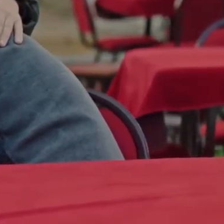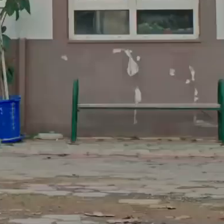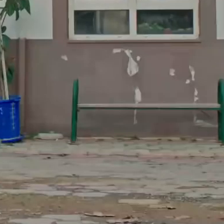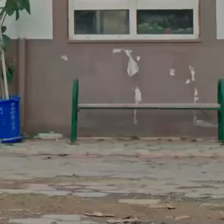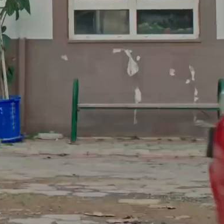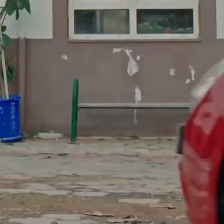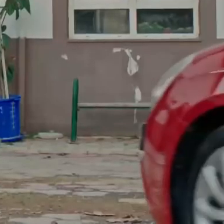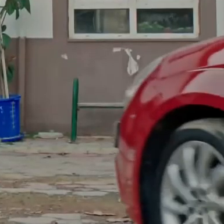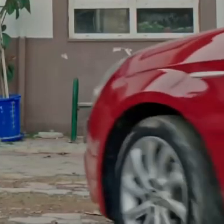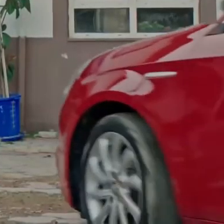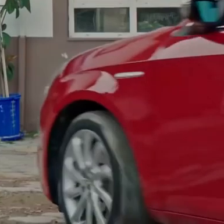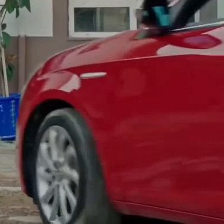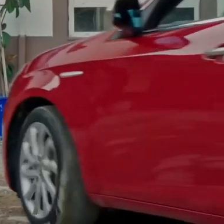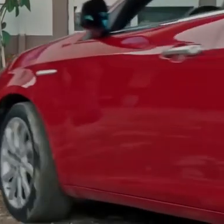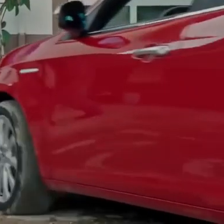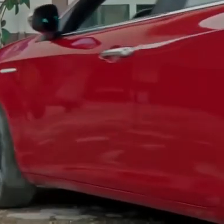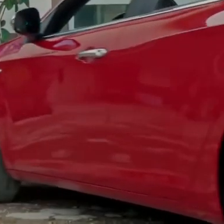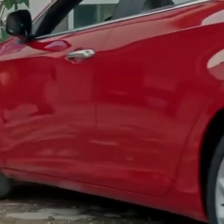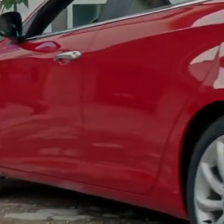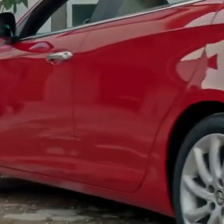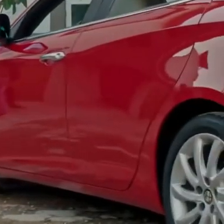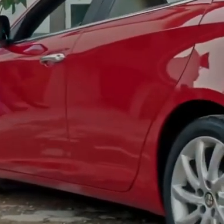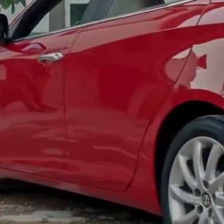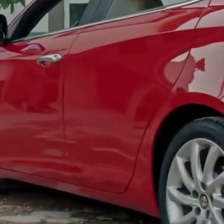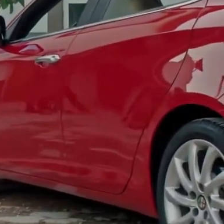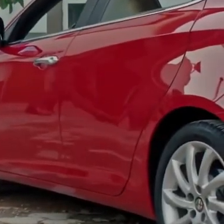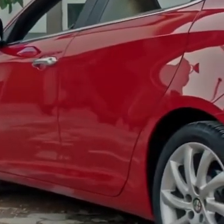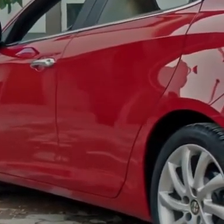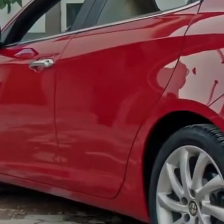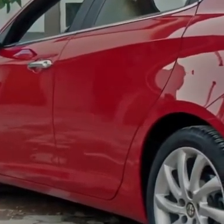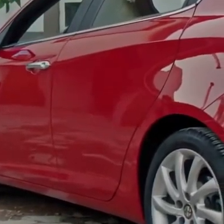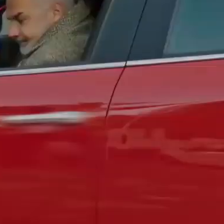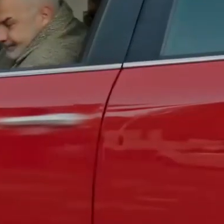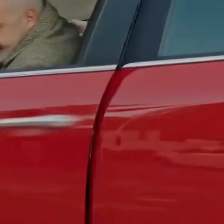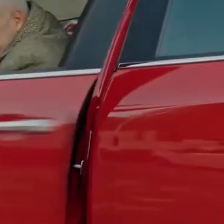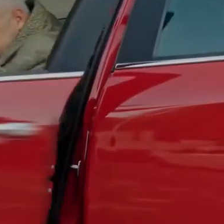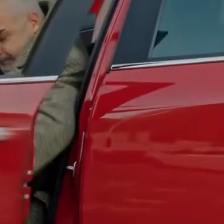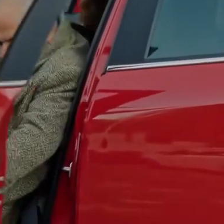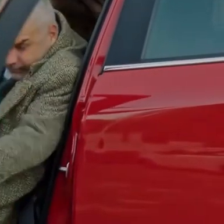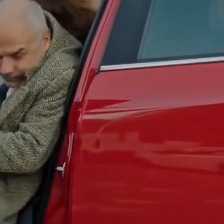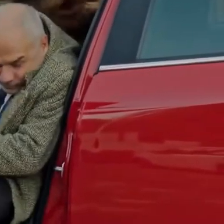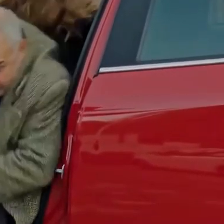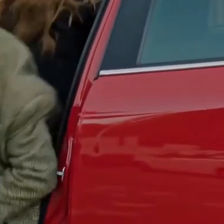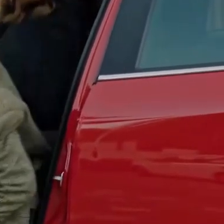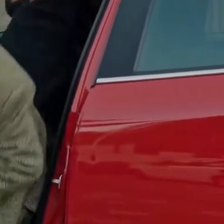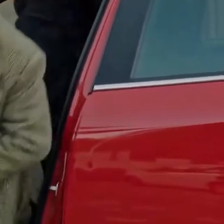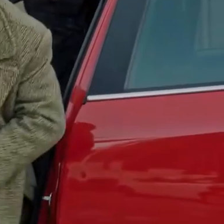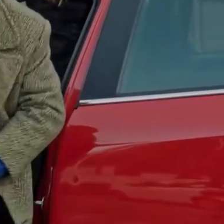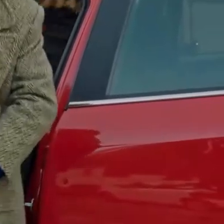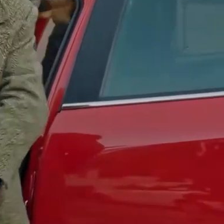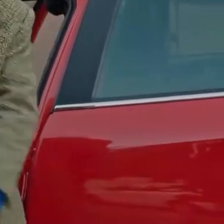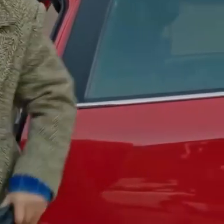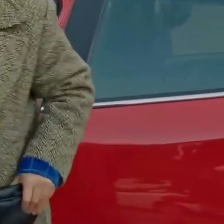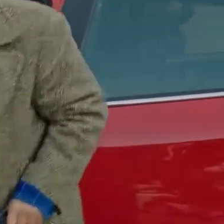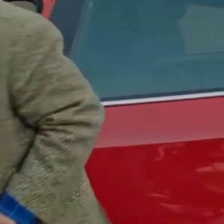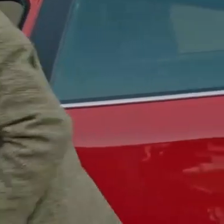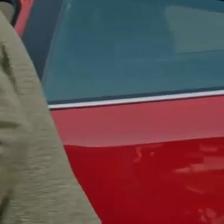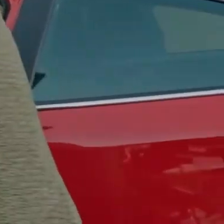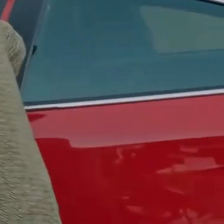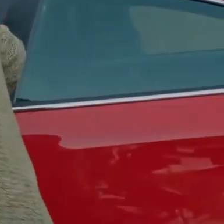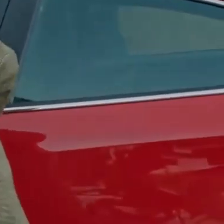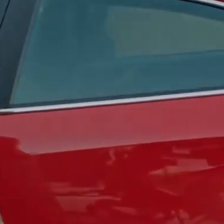Sırtını patlatladı. Alev'in arabası jandarma komutanlığının önünde durdu. Yaşar kullanmış. Aynı anda indiler. Yaşar her